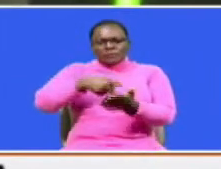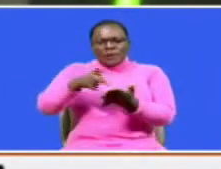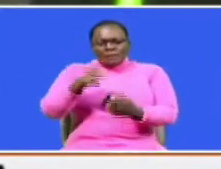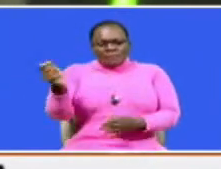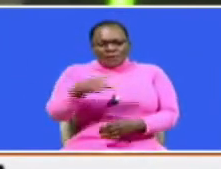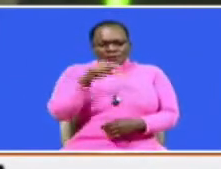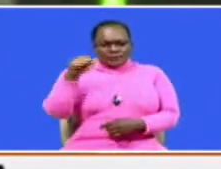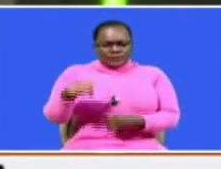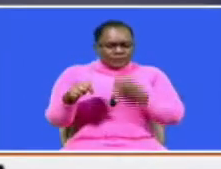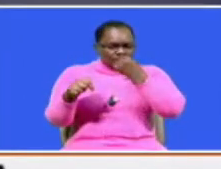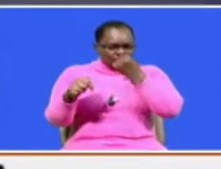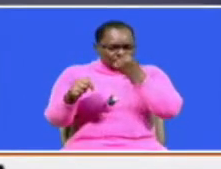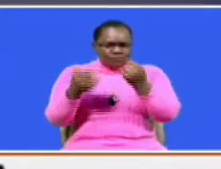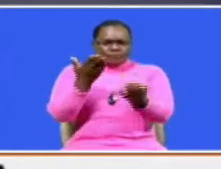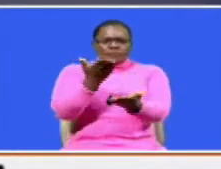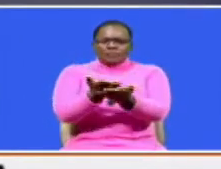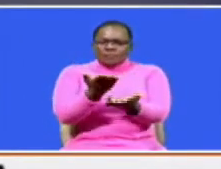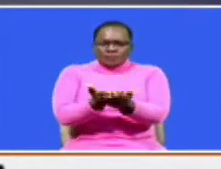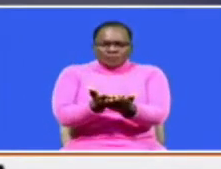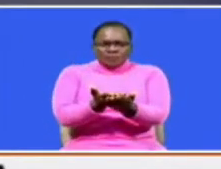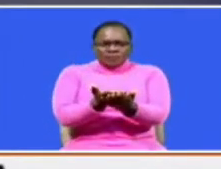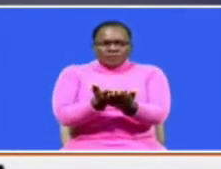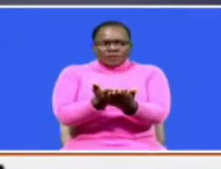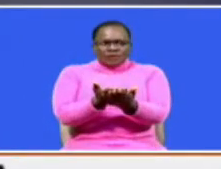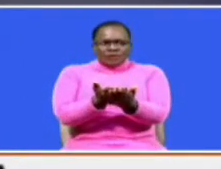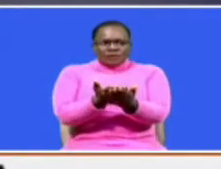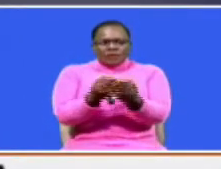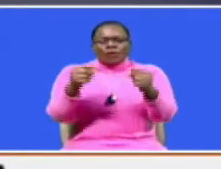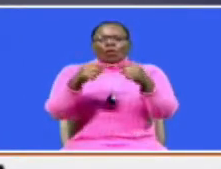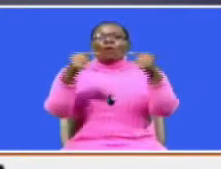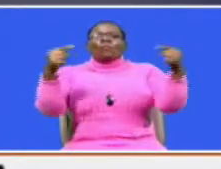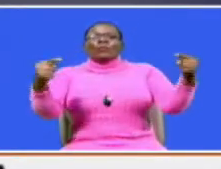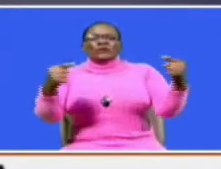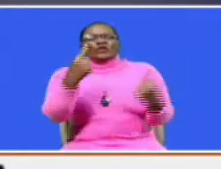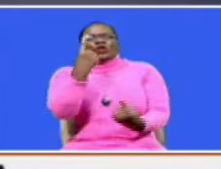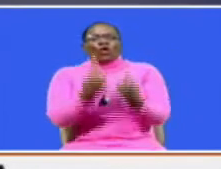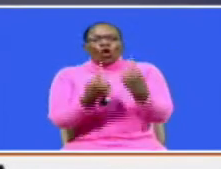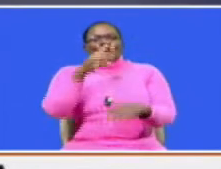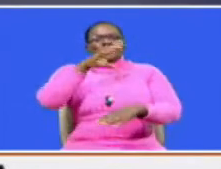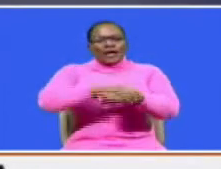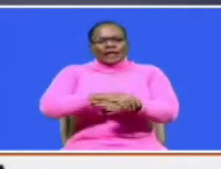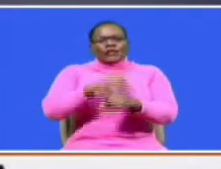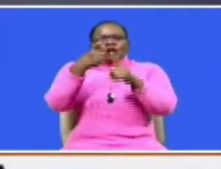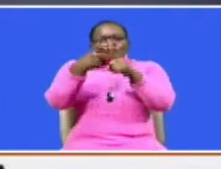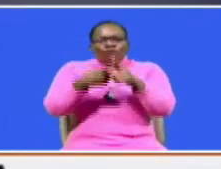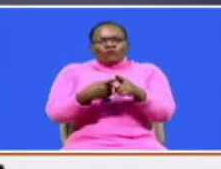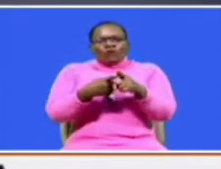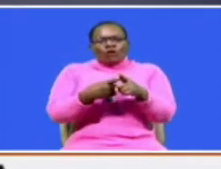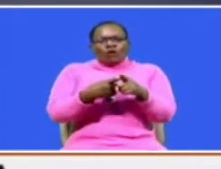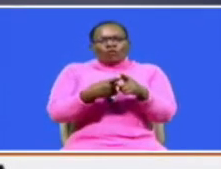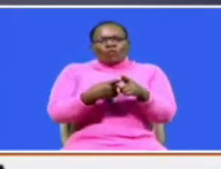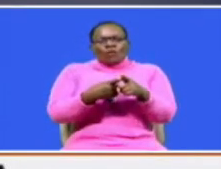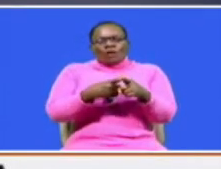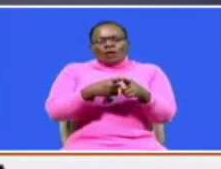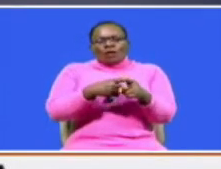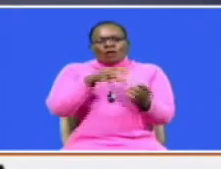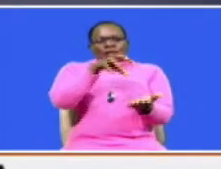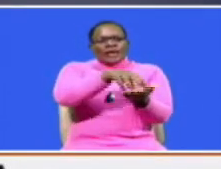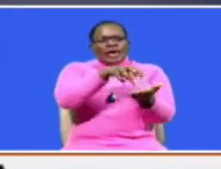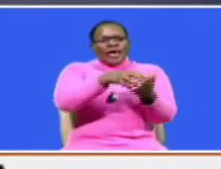mwezi huu. Ombi hili hata hivyo lilikumbana na upinzani mkali kutoka kwa upande wa wasilishaji